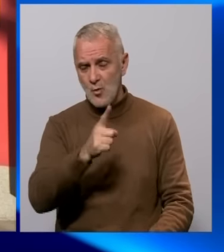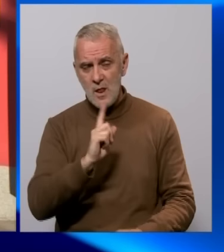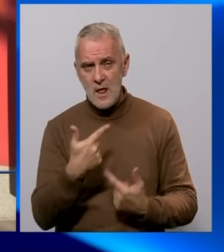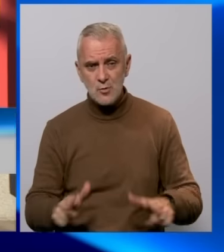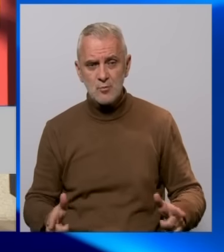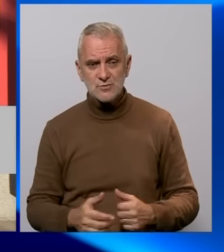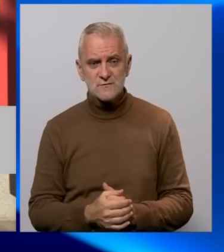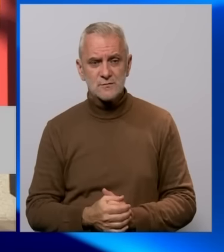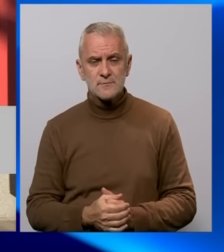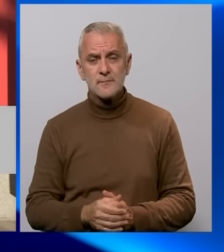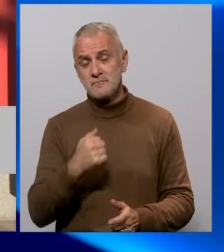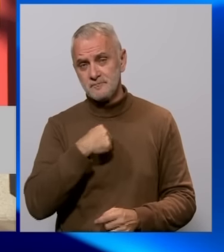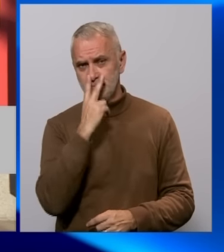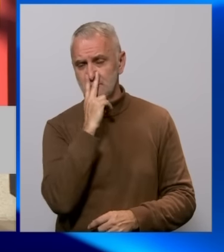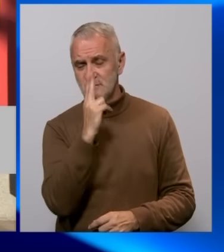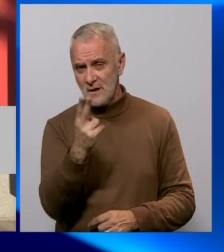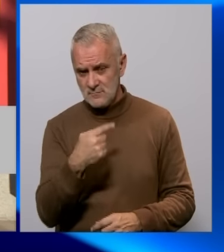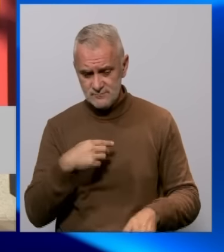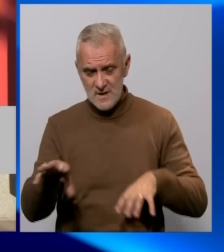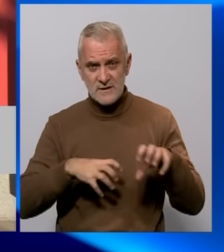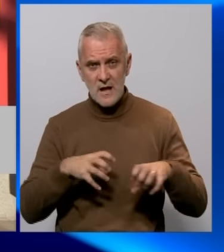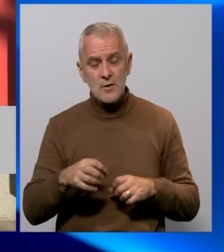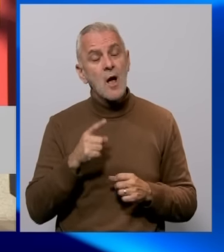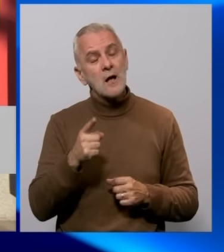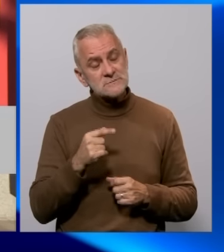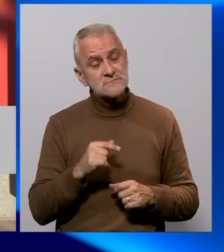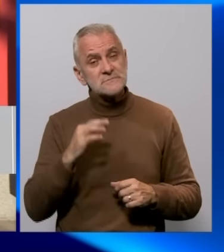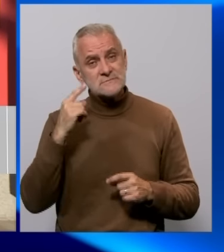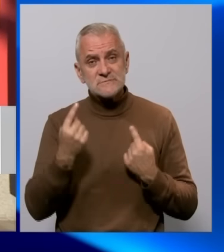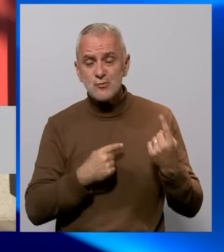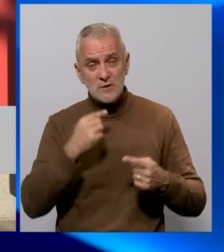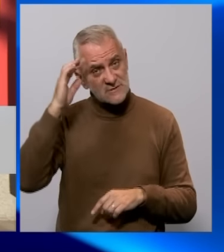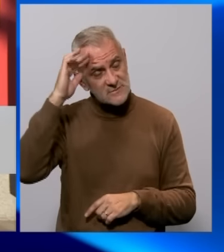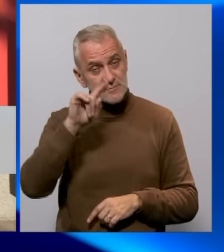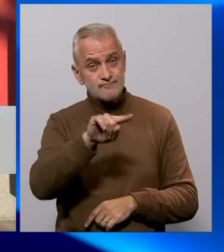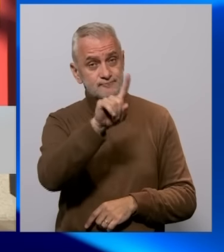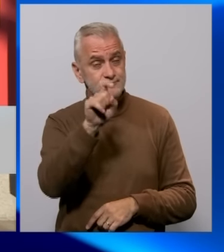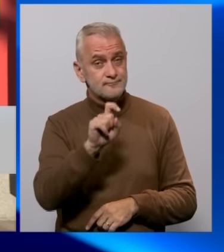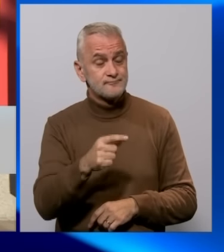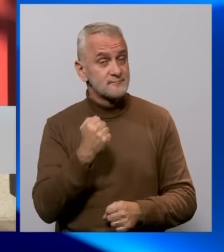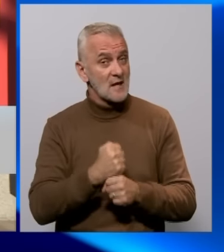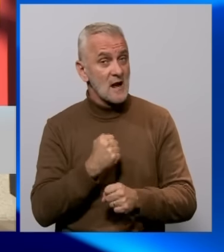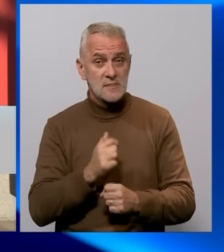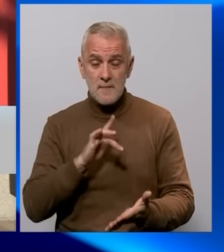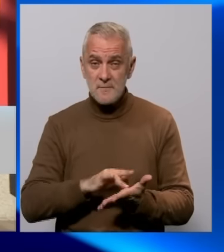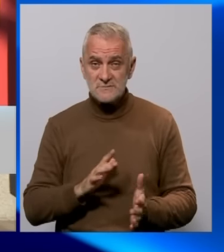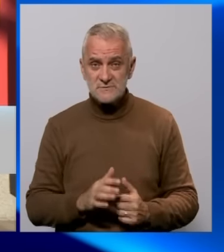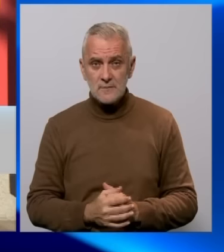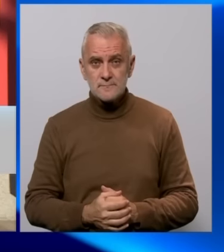Sa aspekta radnika situacija je trenutno zabrinjavajuća. Upitna su navodno radna mjesta.